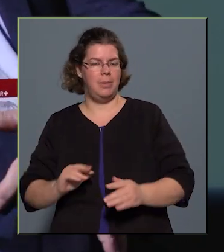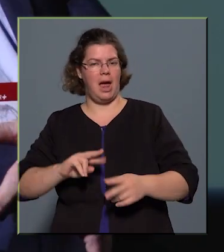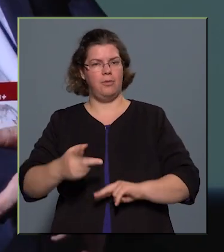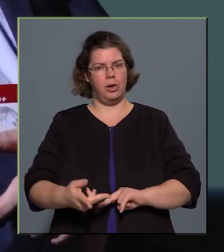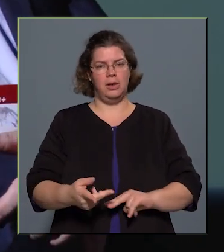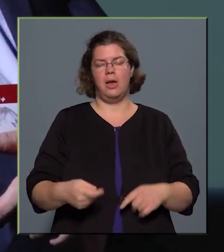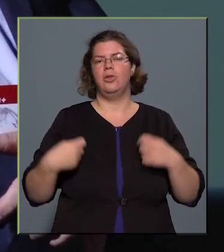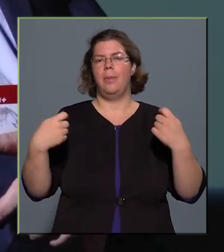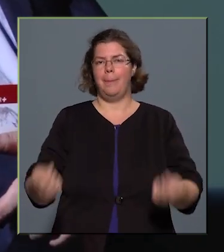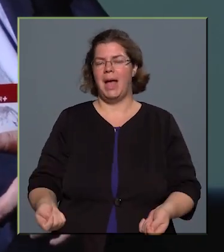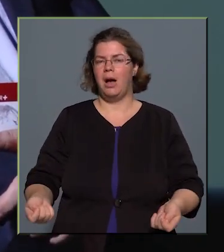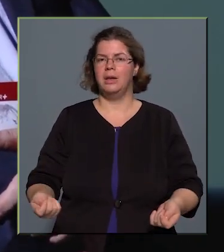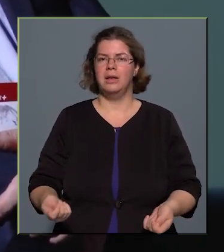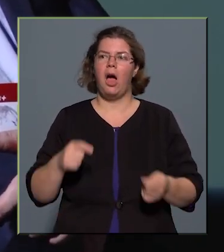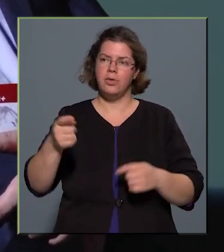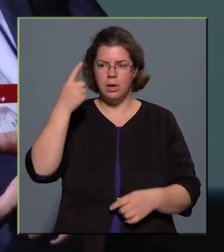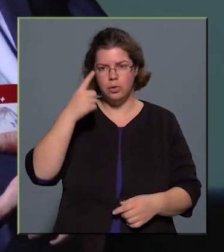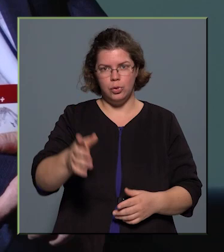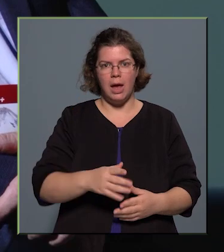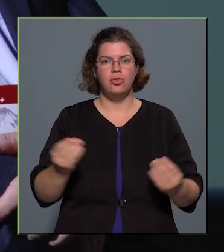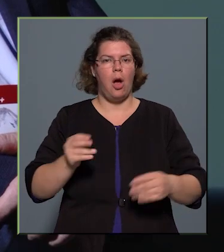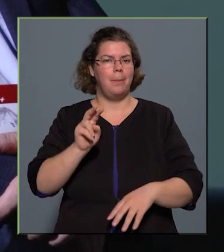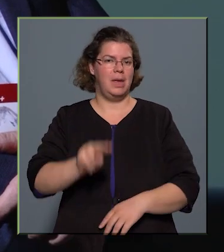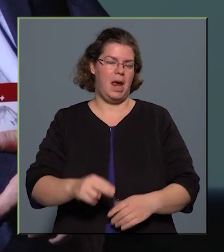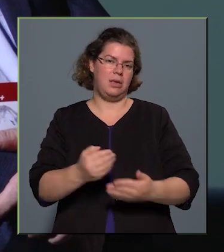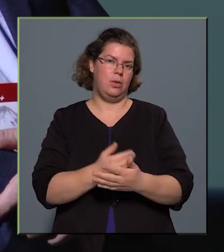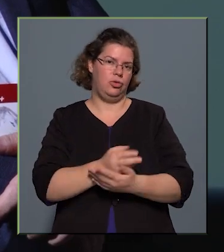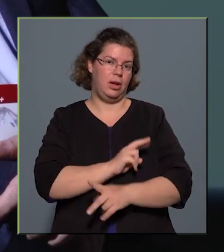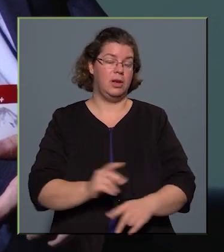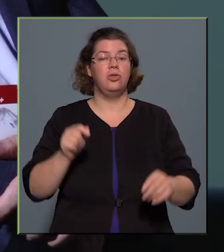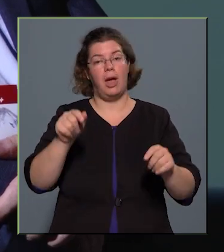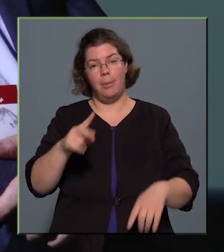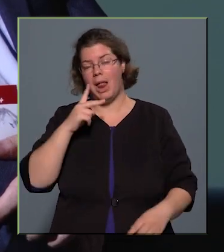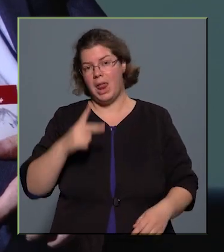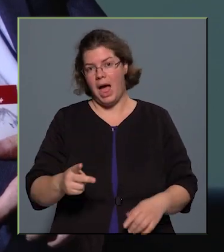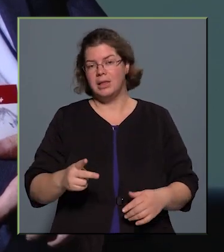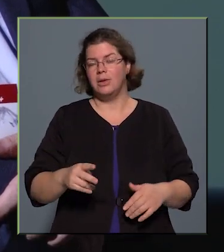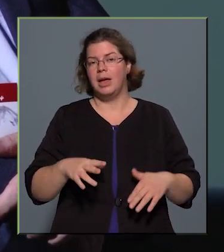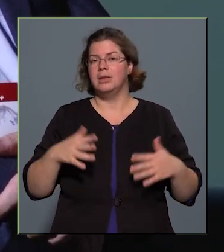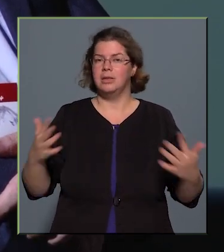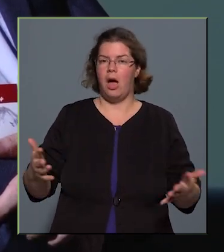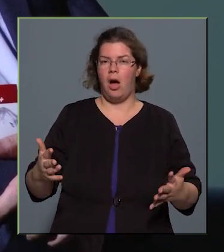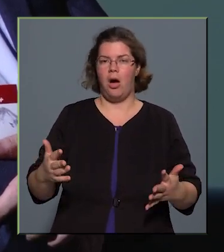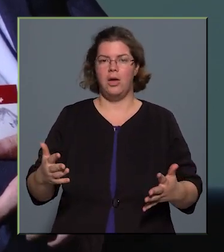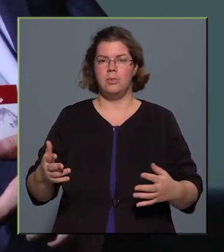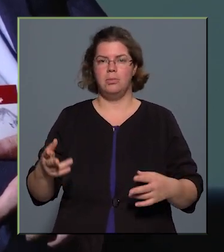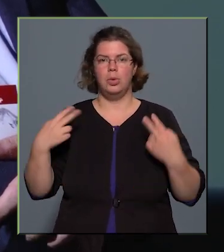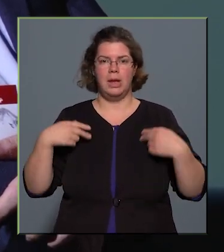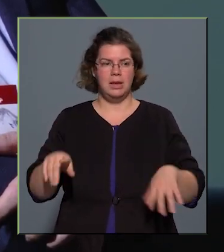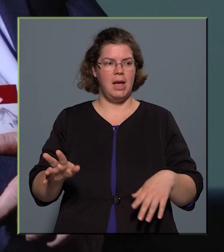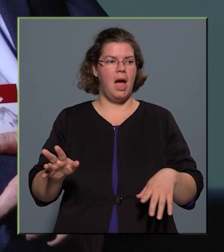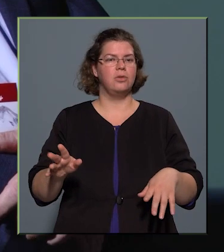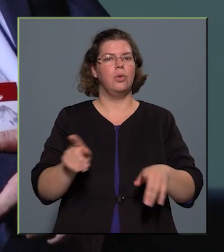is megadni azt a tudást, amire szüksége van, és én ebben látok egy nagy potenciált, hogy olyan